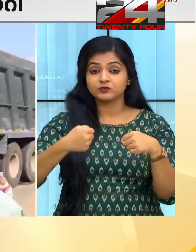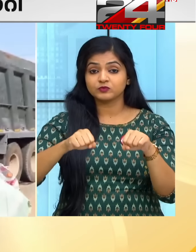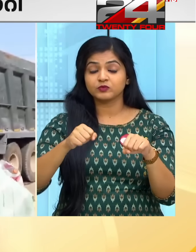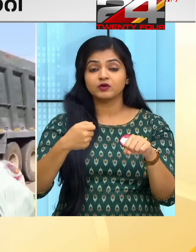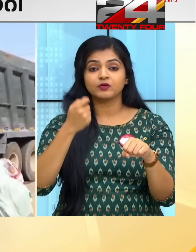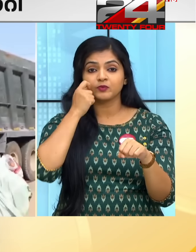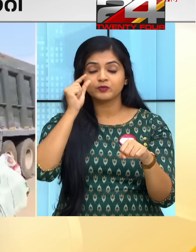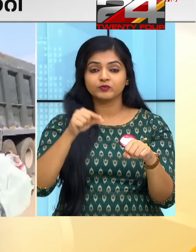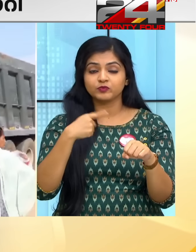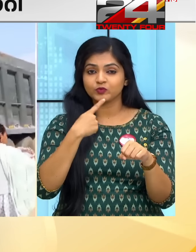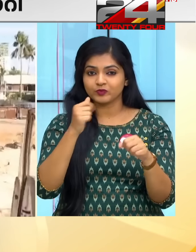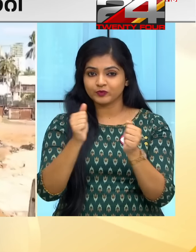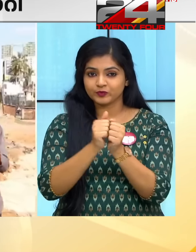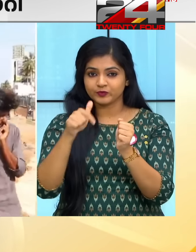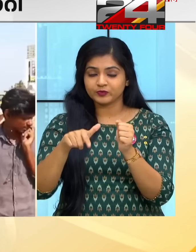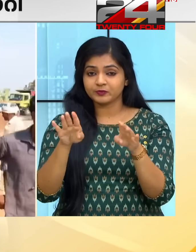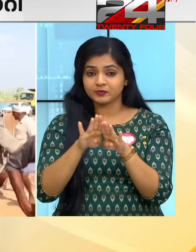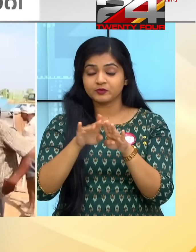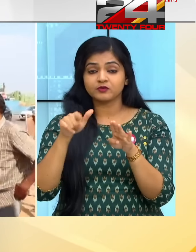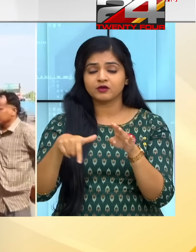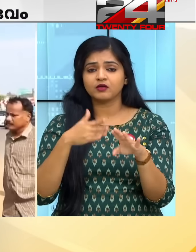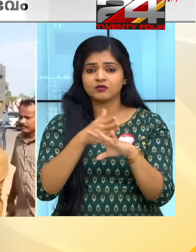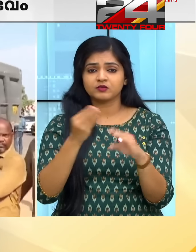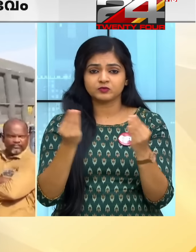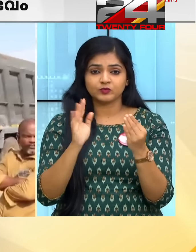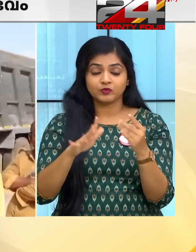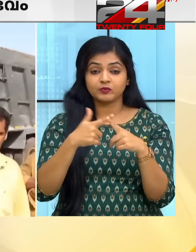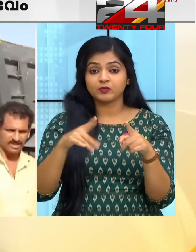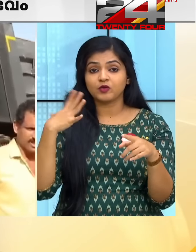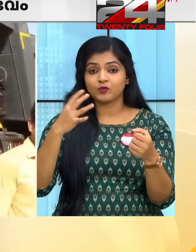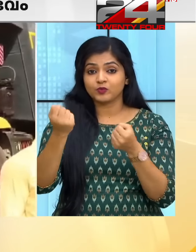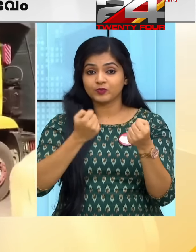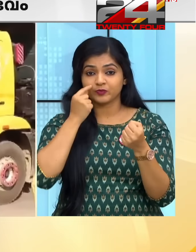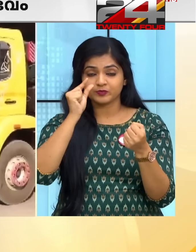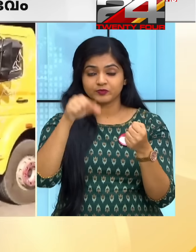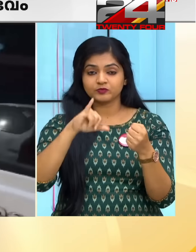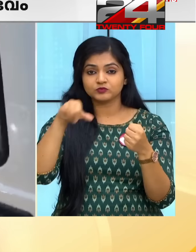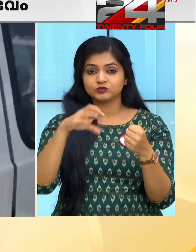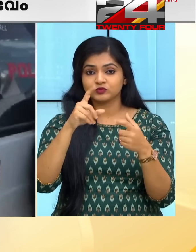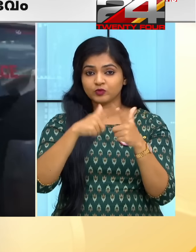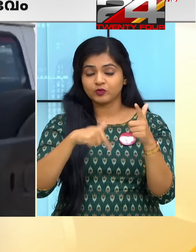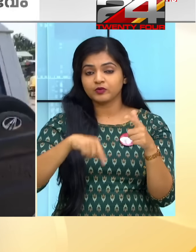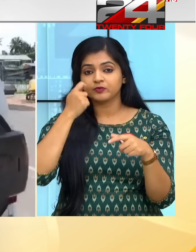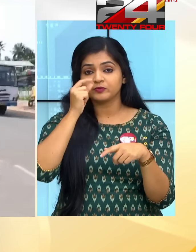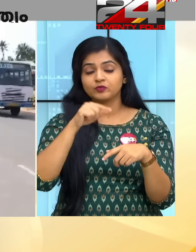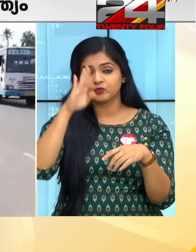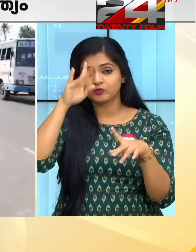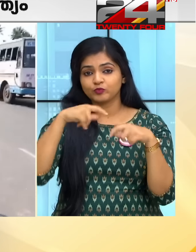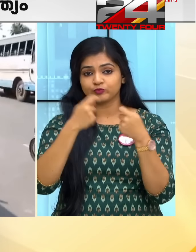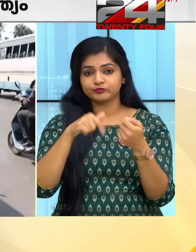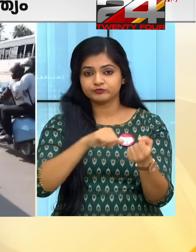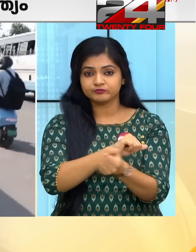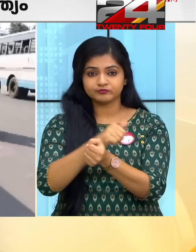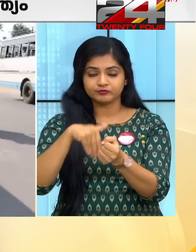ഓടിച്ച ഒപ്പമുണ്ടായിരുന്നയാൾക്ക് വലിയ പരിക്കുകളില്ല. ലോറി ഓടിച്ചിരുന്ന നഗരൂർ സ്വദേശി ജോയിയെ നിലവിൽ പോലീസ്